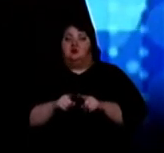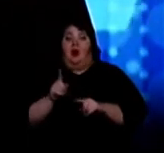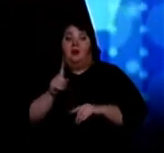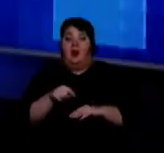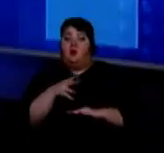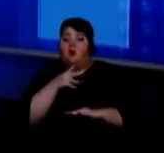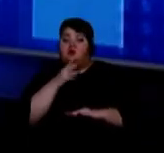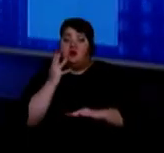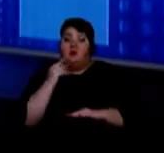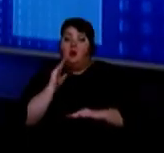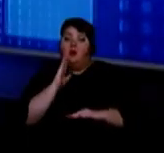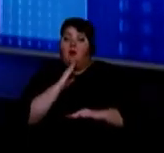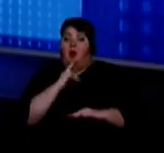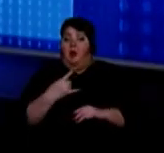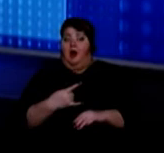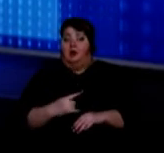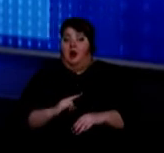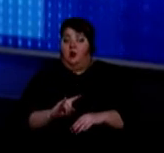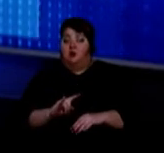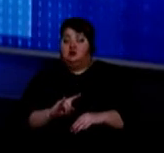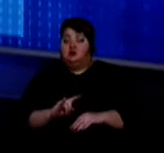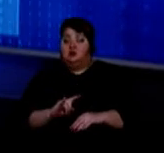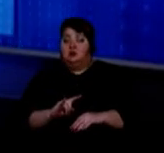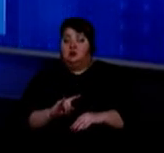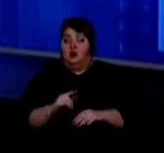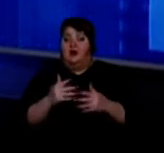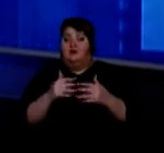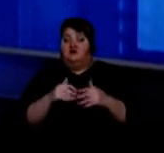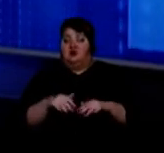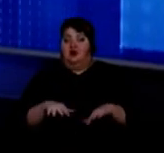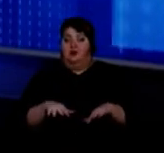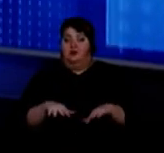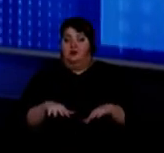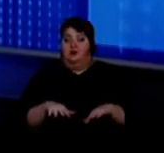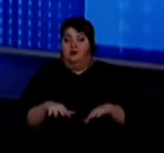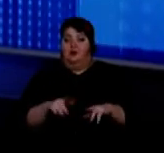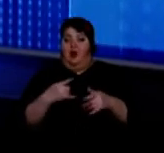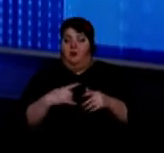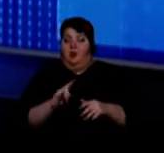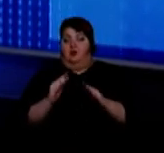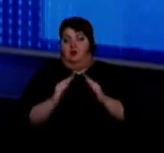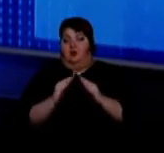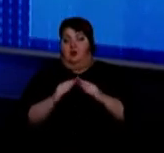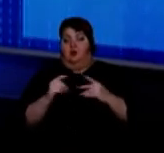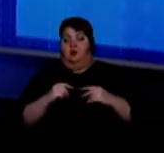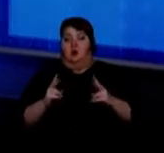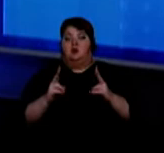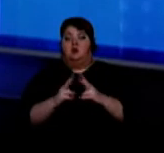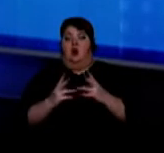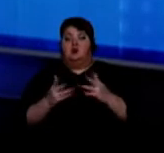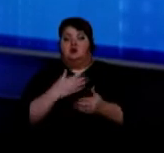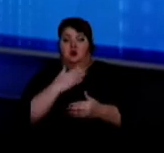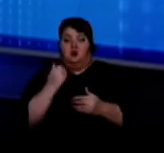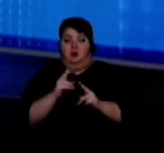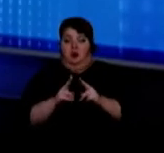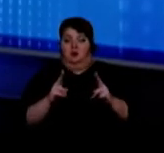час, коли мама народжує, вже в пологовому будинку, ми зустрічаємо, якщо в неї нема